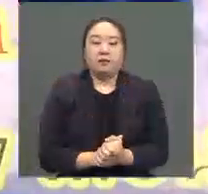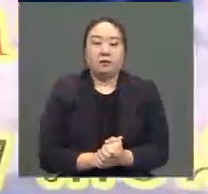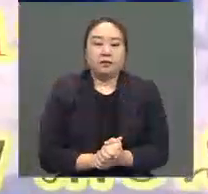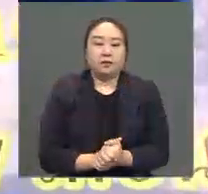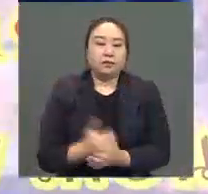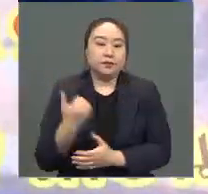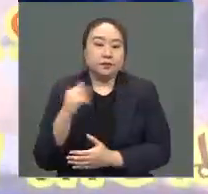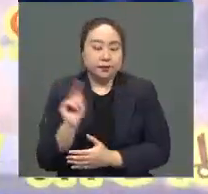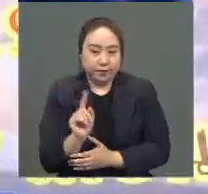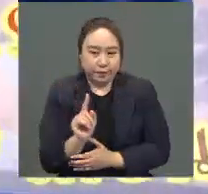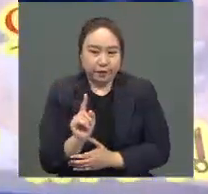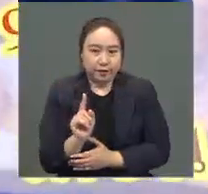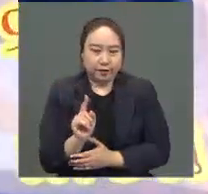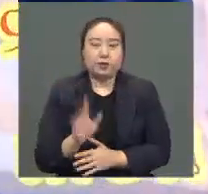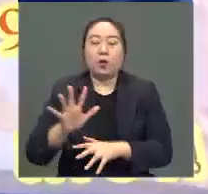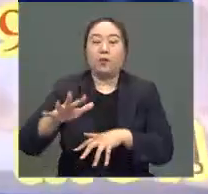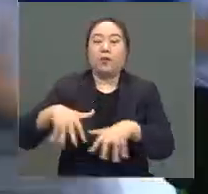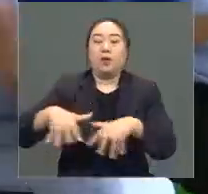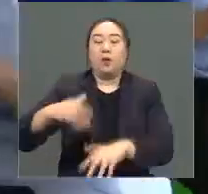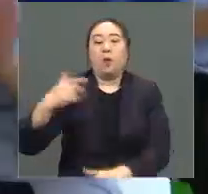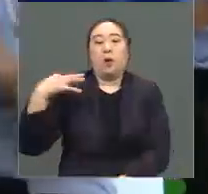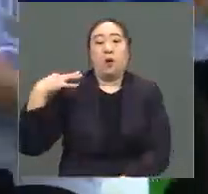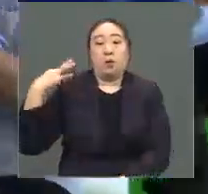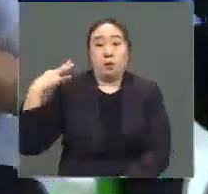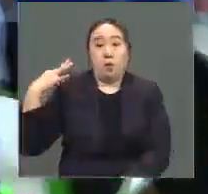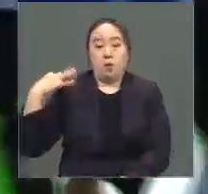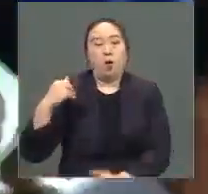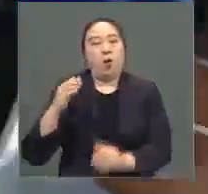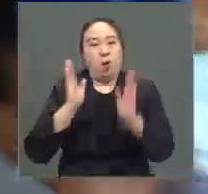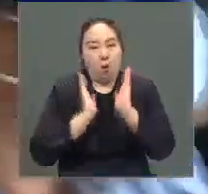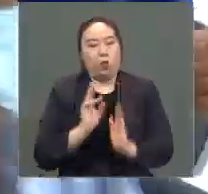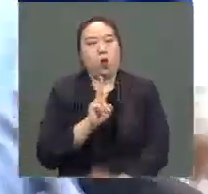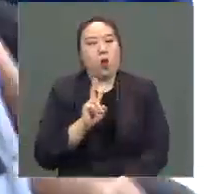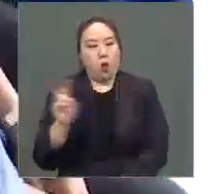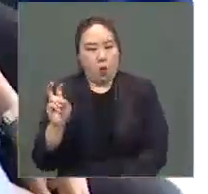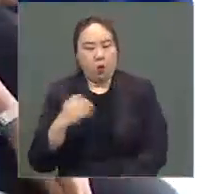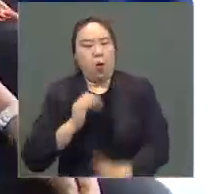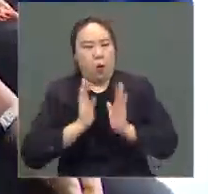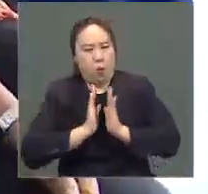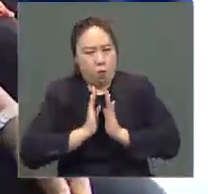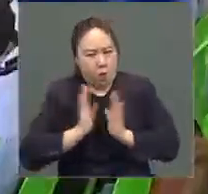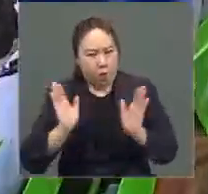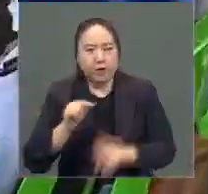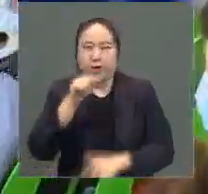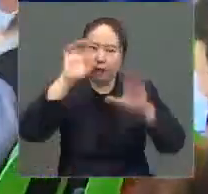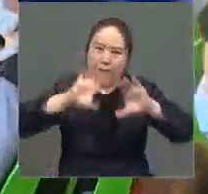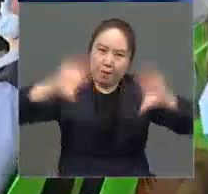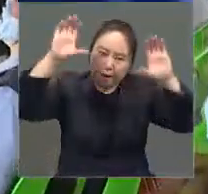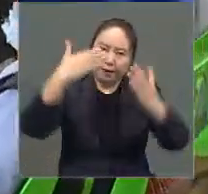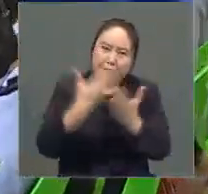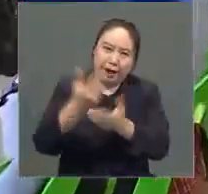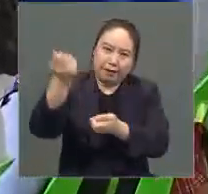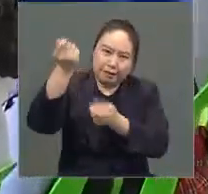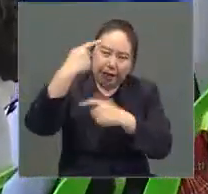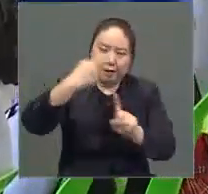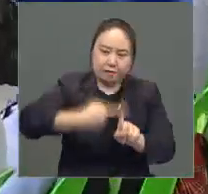รับคำขอบคุณจากพี่น้องอสม.จำนวนกว่า200คนในการที่รัฐบาลให้ค่าตอบแ